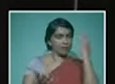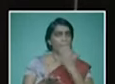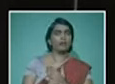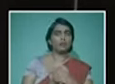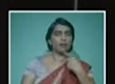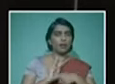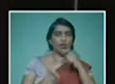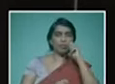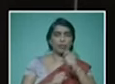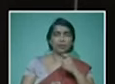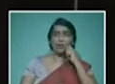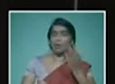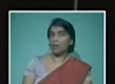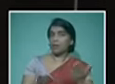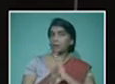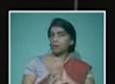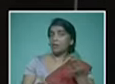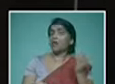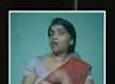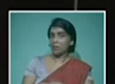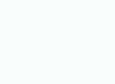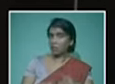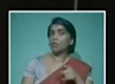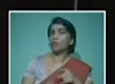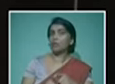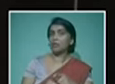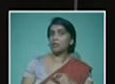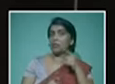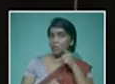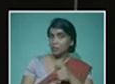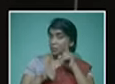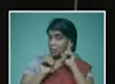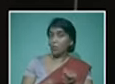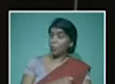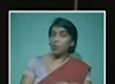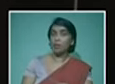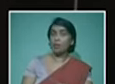මේ රටේ මිනිස්සුන්ව ජනතාව අවුස්ස ගන්න එපා නැවතත් මේ විදිහට ඔබතුමා මේ පාර